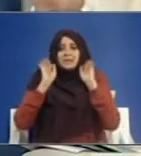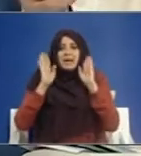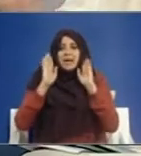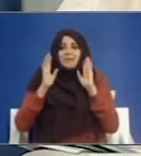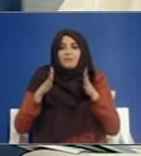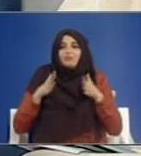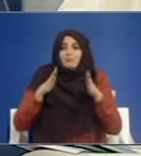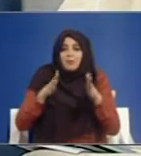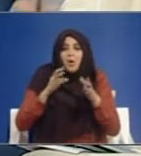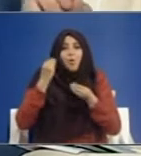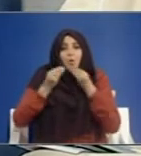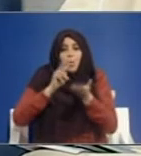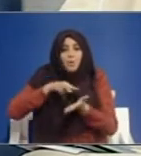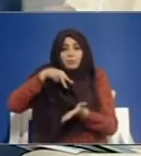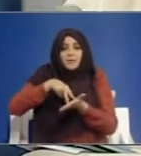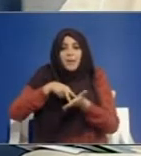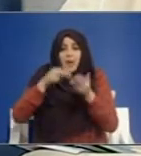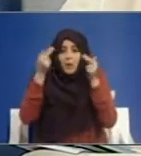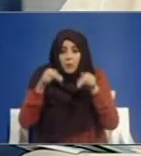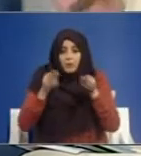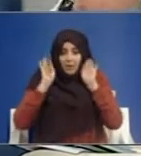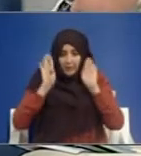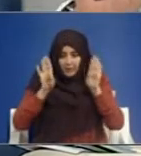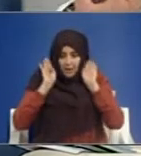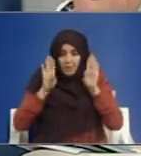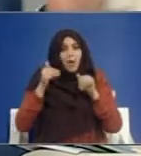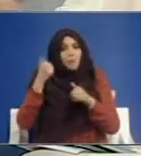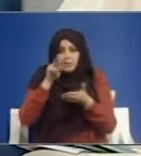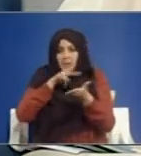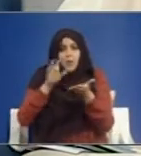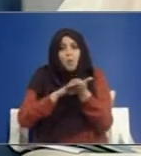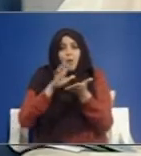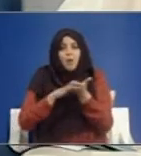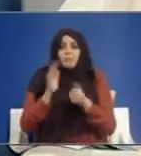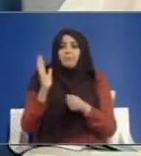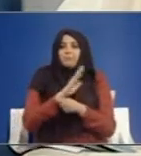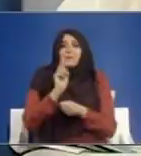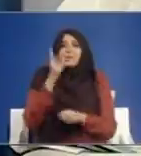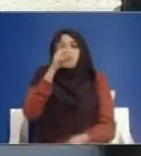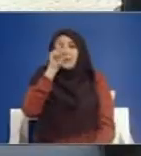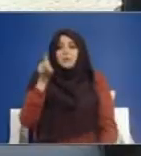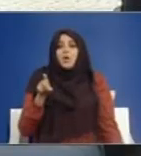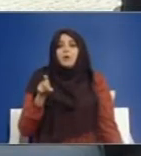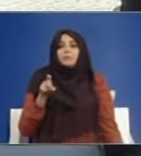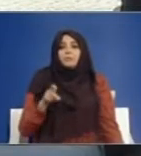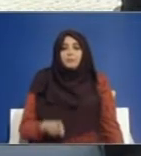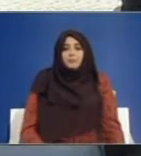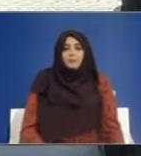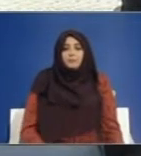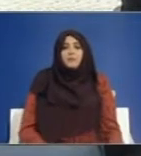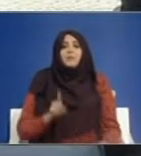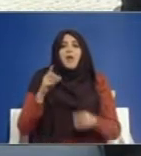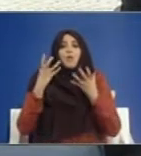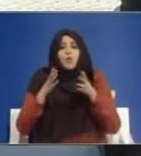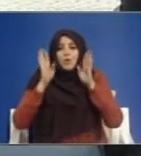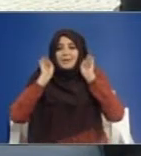وإلا قيام الليل جاز أن يقرأ الإنسان من المصحف. طيب سؤال ثاني، تقول شيخنا باللي أنا نحب نصلي على النبي صلى الله عليه